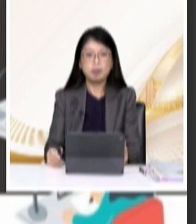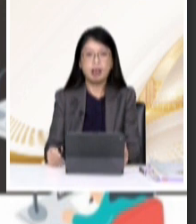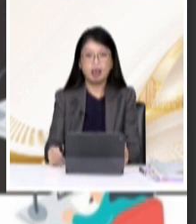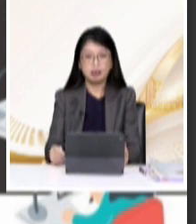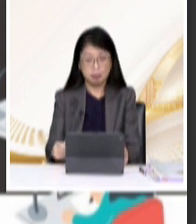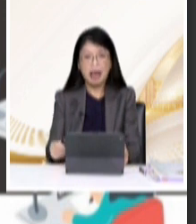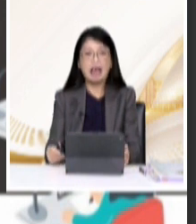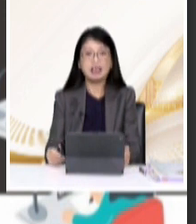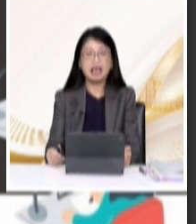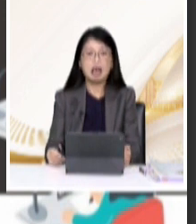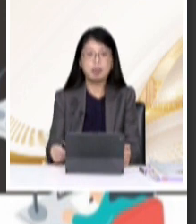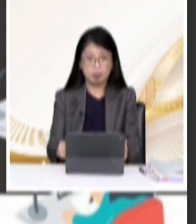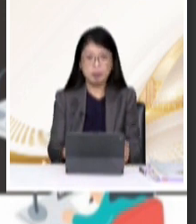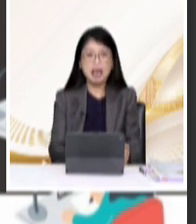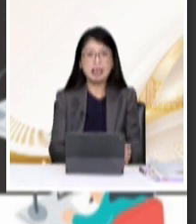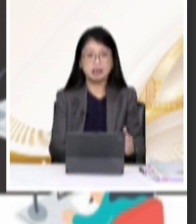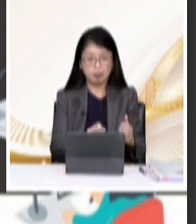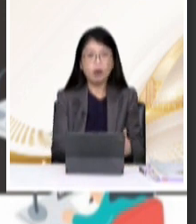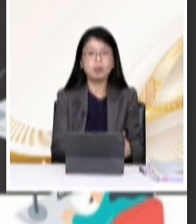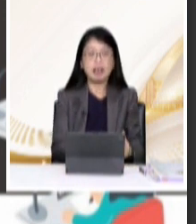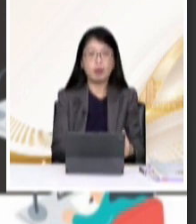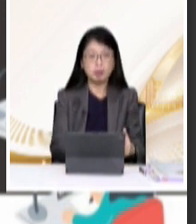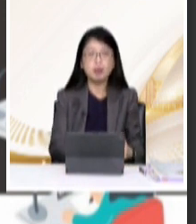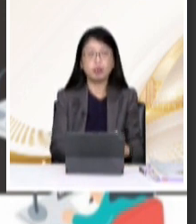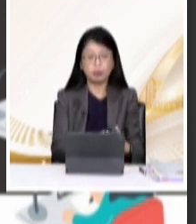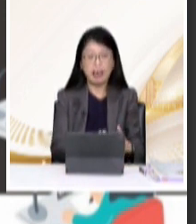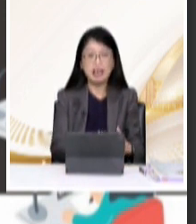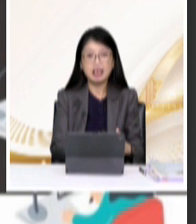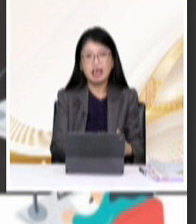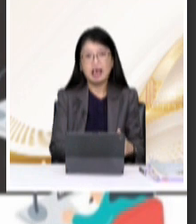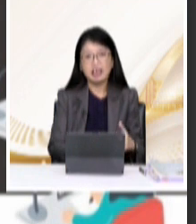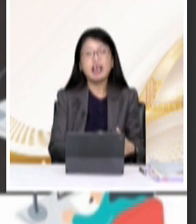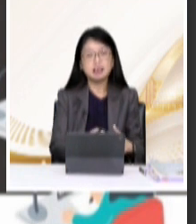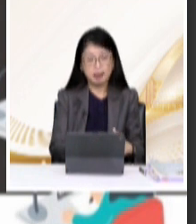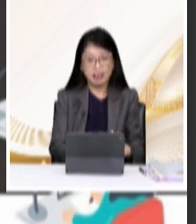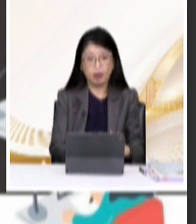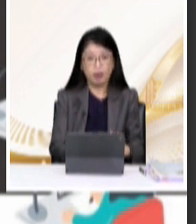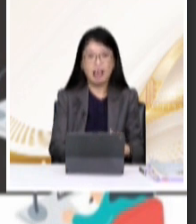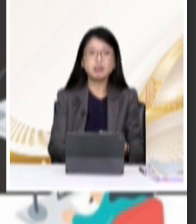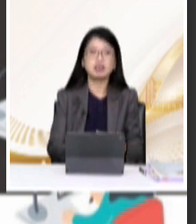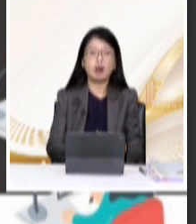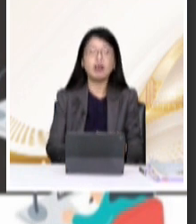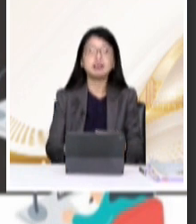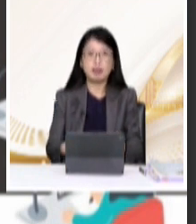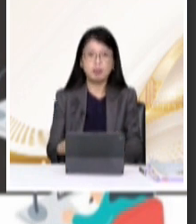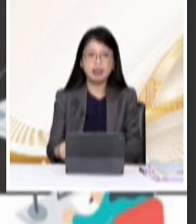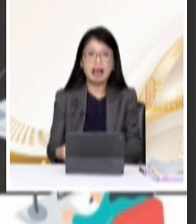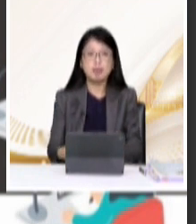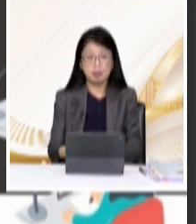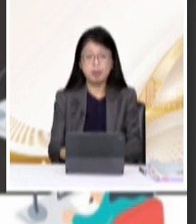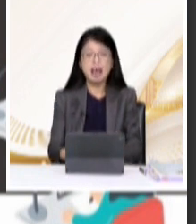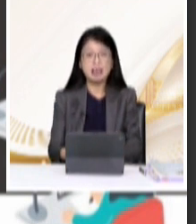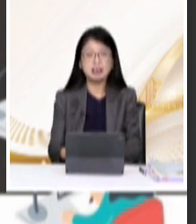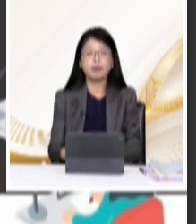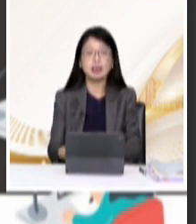ความชำนาญในการปรับเป็นวินัยเฉพาะกฎหมายในความรับผิดชอบของตนให้ชำนาญก่อนแล้วถึงค่อยจะไปดำเนินการปรับ